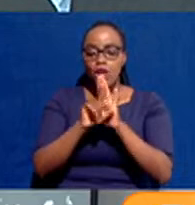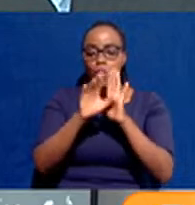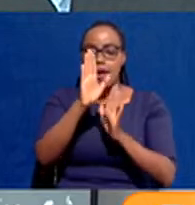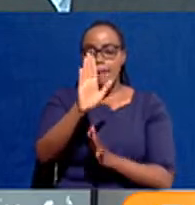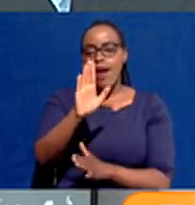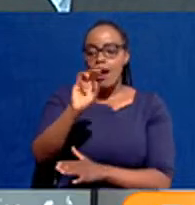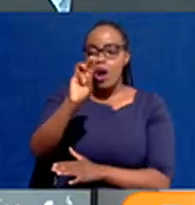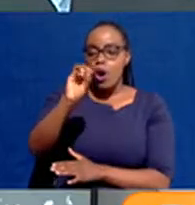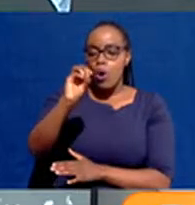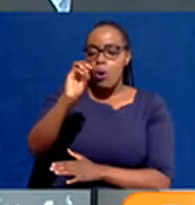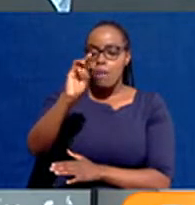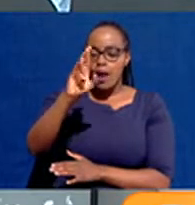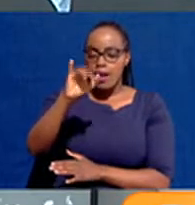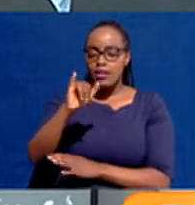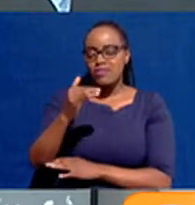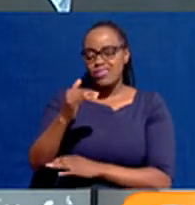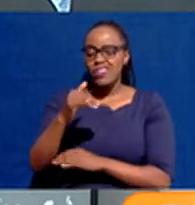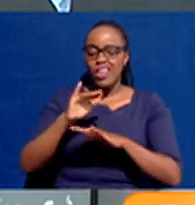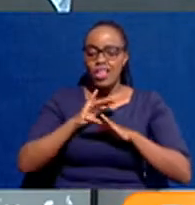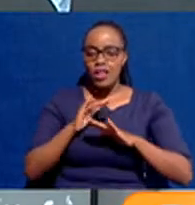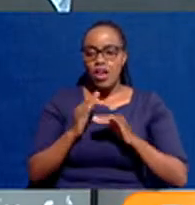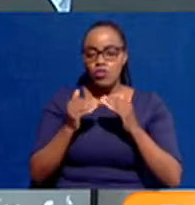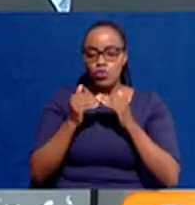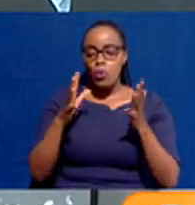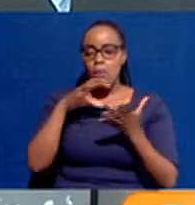Omari haukutosha kuwafungulia mashtaka.